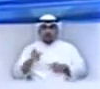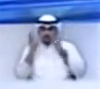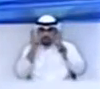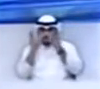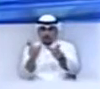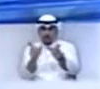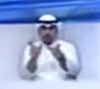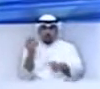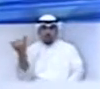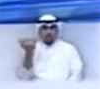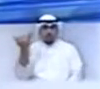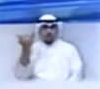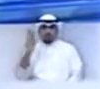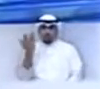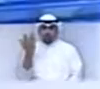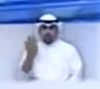اليوم؟